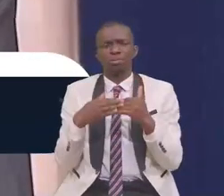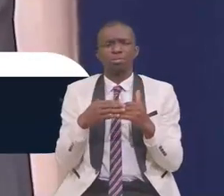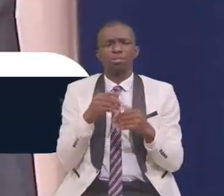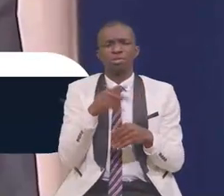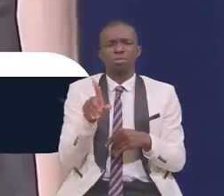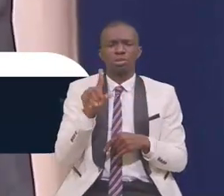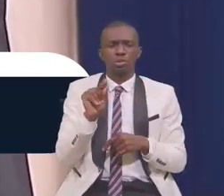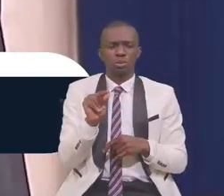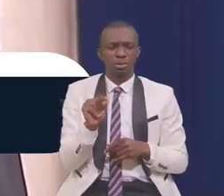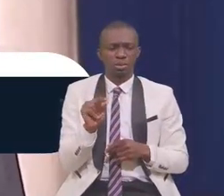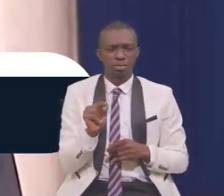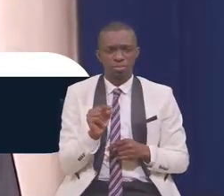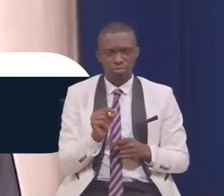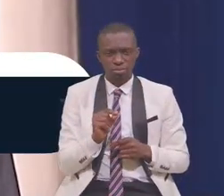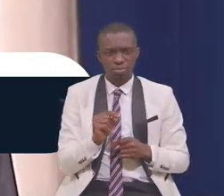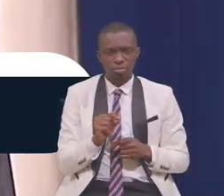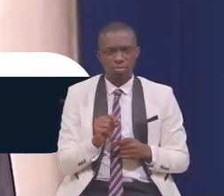20.